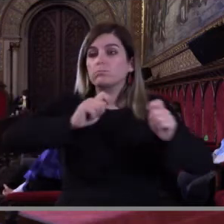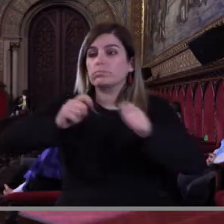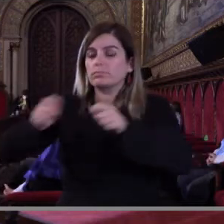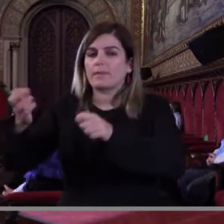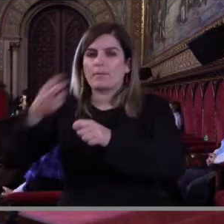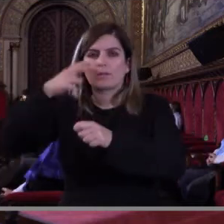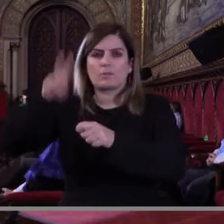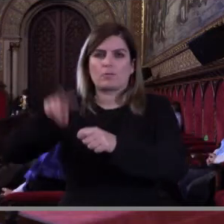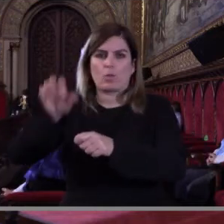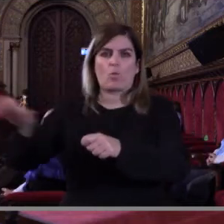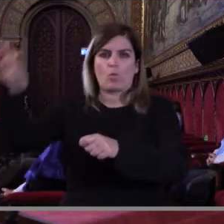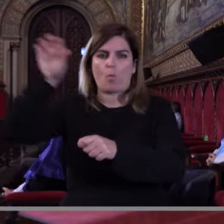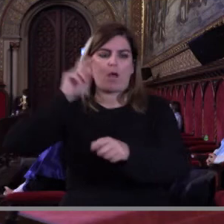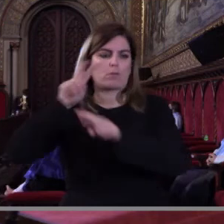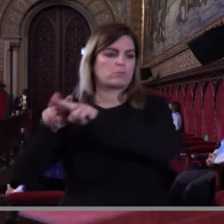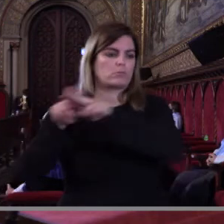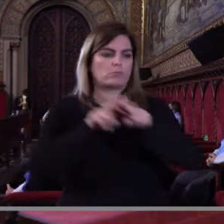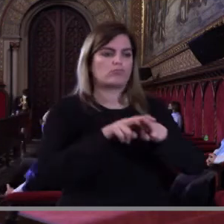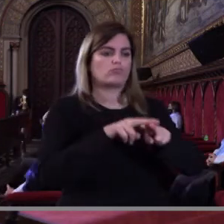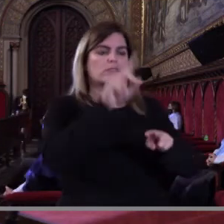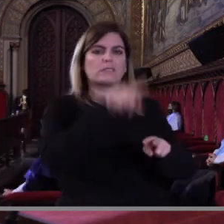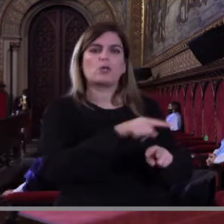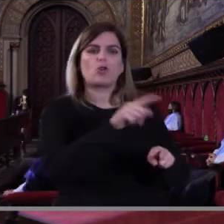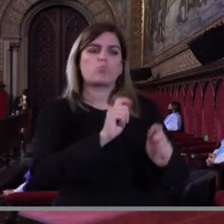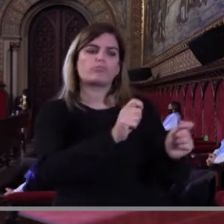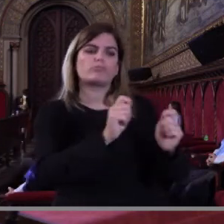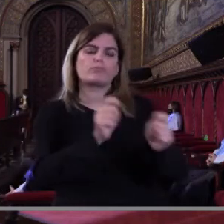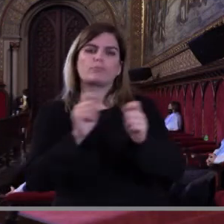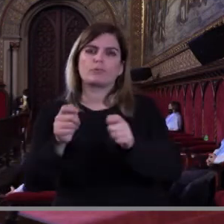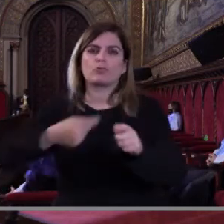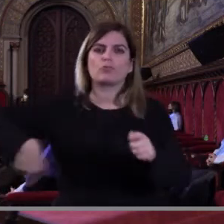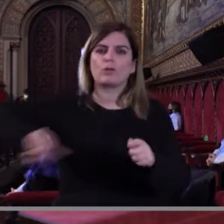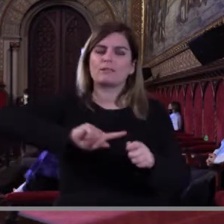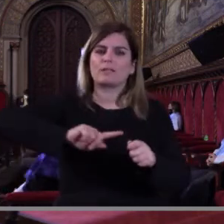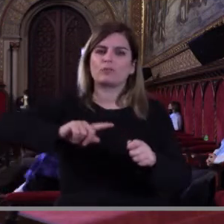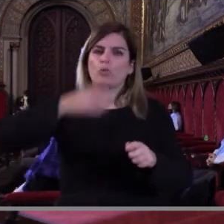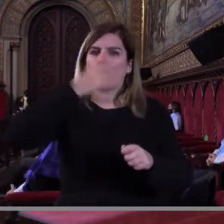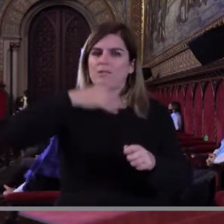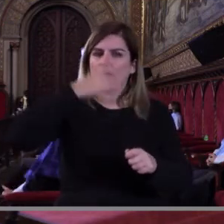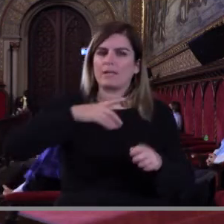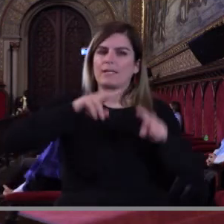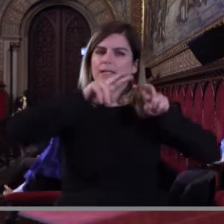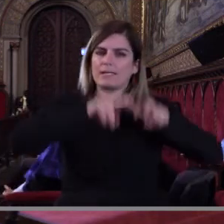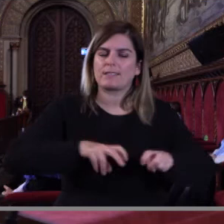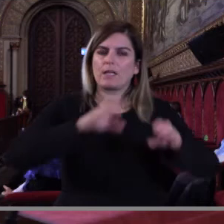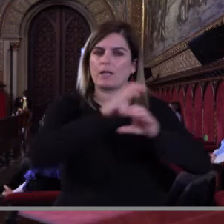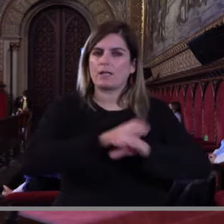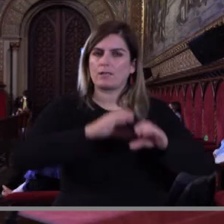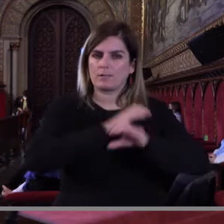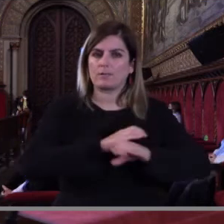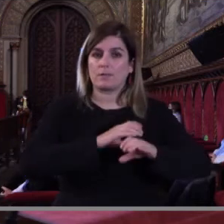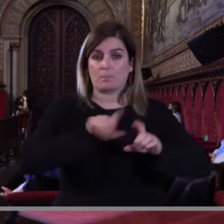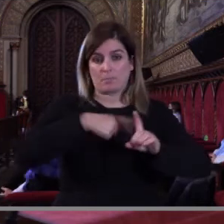per Europa. I el nostre país, el nostre sistema de recerca i coneixement i la nostra universitat en